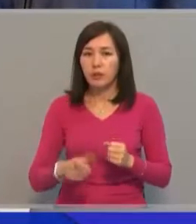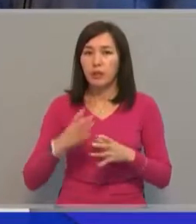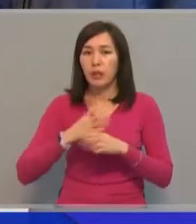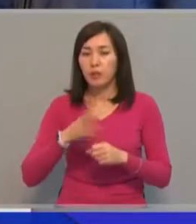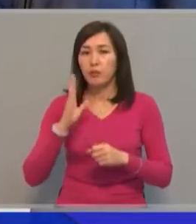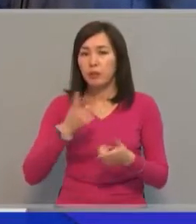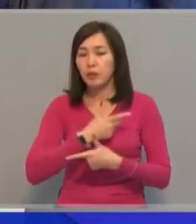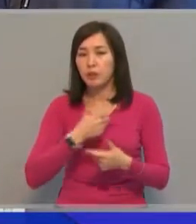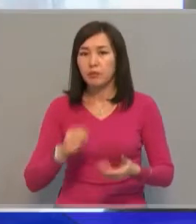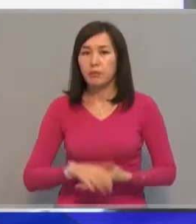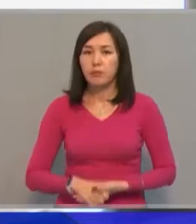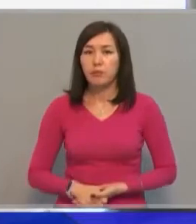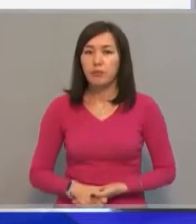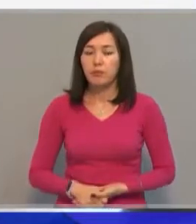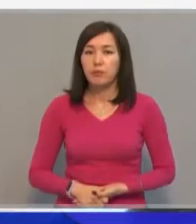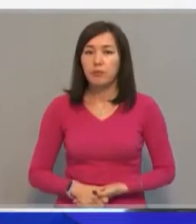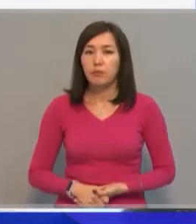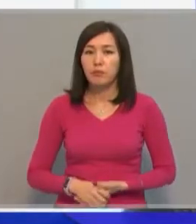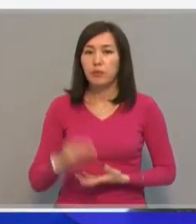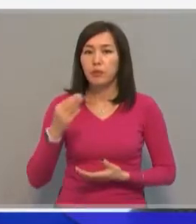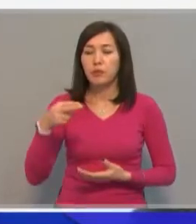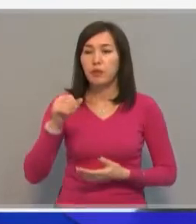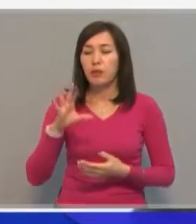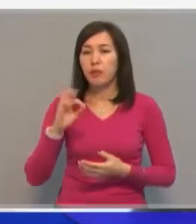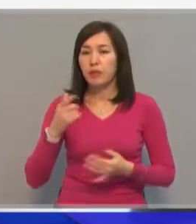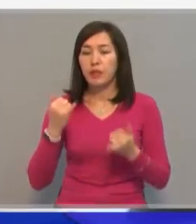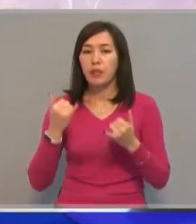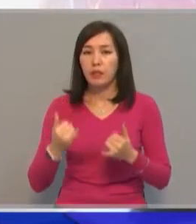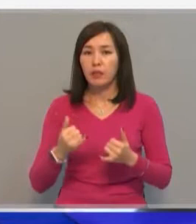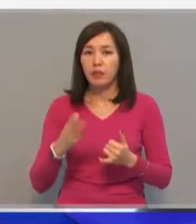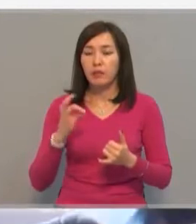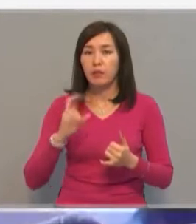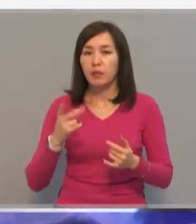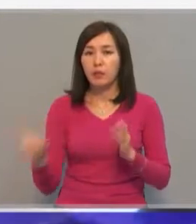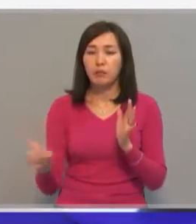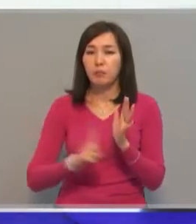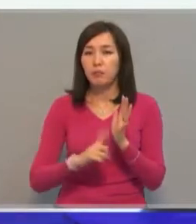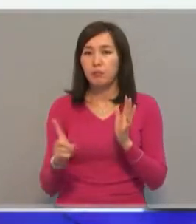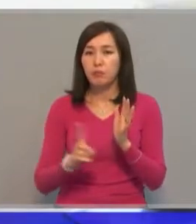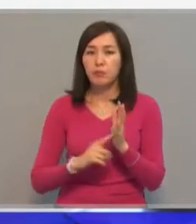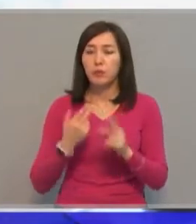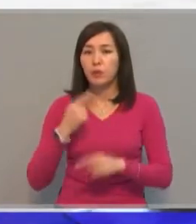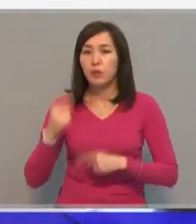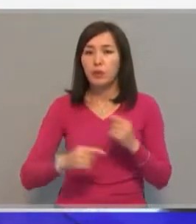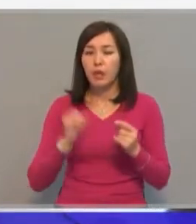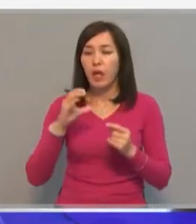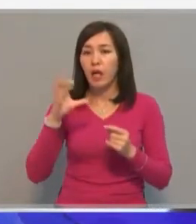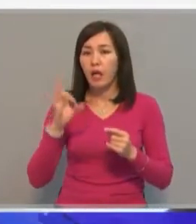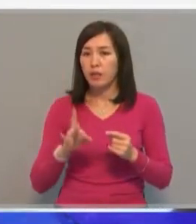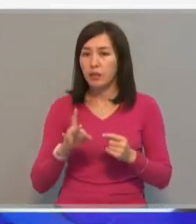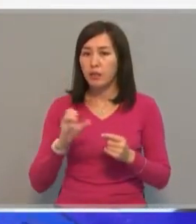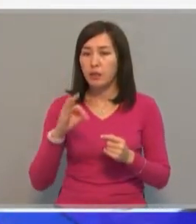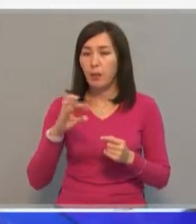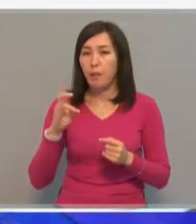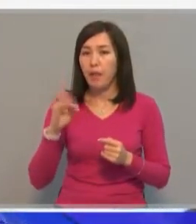едәуір азайғандығын айтып отыр. Алдында жылды вокзалға баратын деді, қазір тек қана Восток-қойын кеп отырық. Одан кейін Асар жақтағы